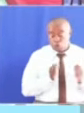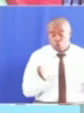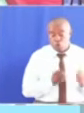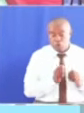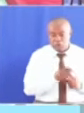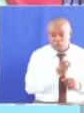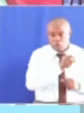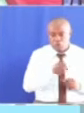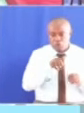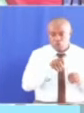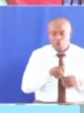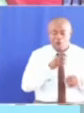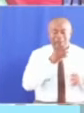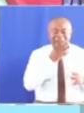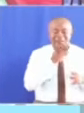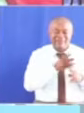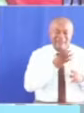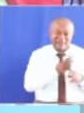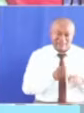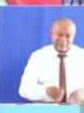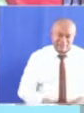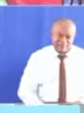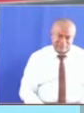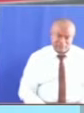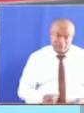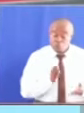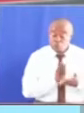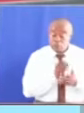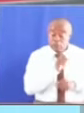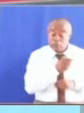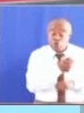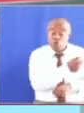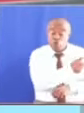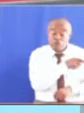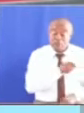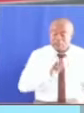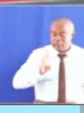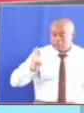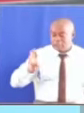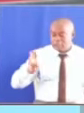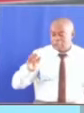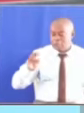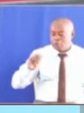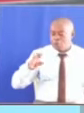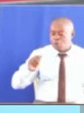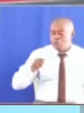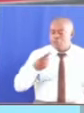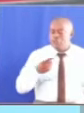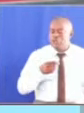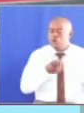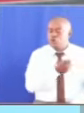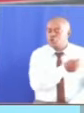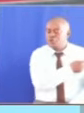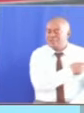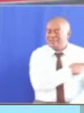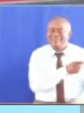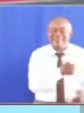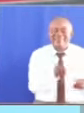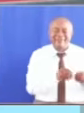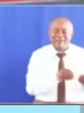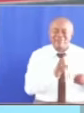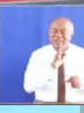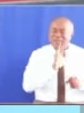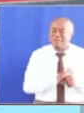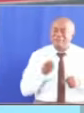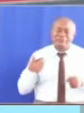Tanga. Ni kweli kabisa hospitali ya Bombo ni moja ya hospitali chakavu, lakini nikuthibitishie Mheshimiwa Mwenyekiti, pamoja na